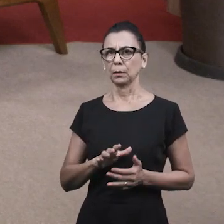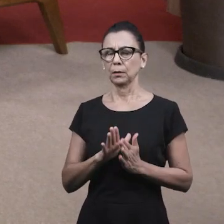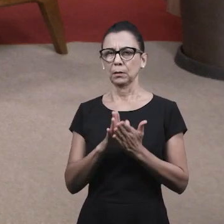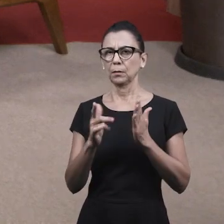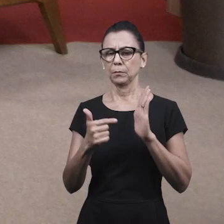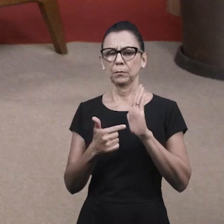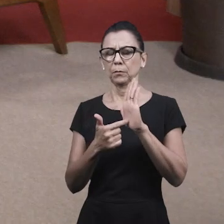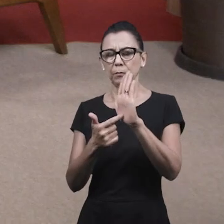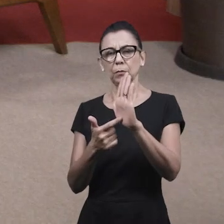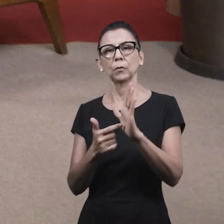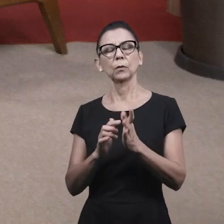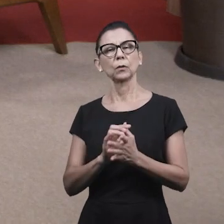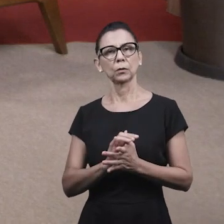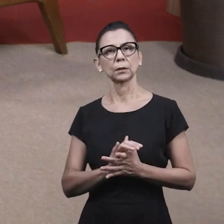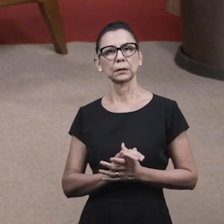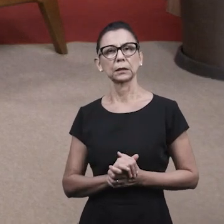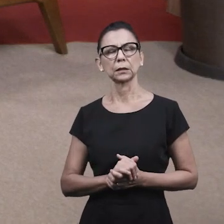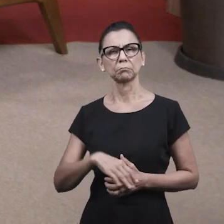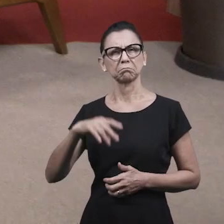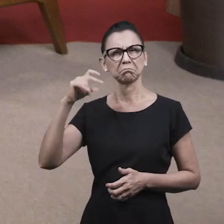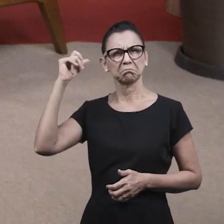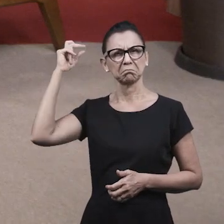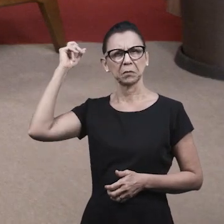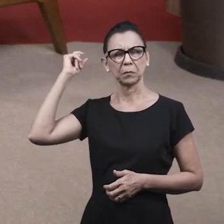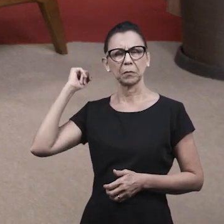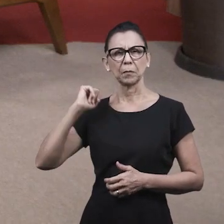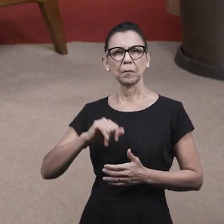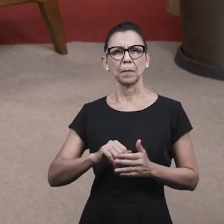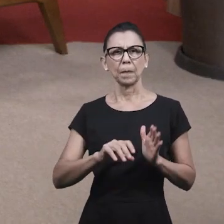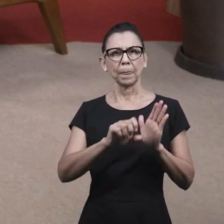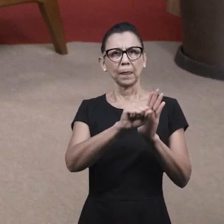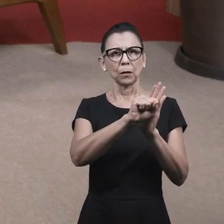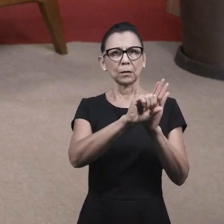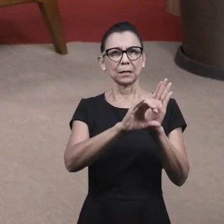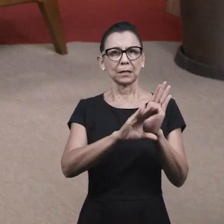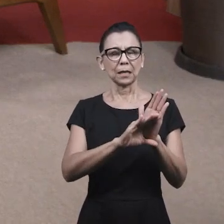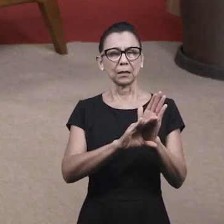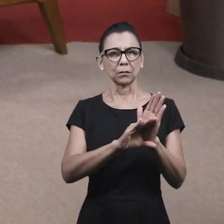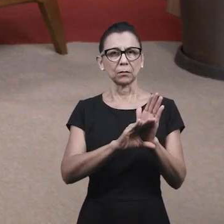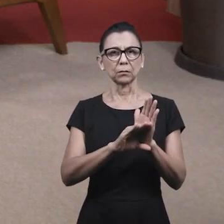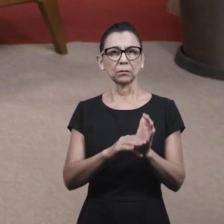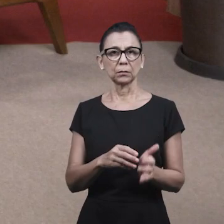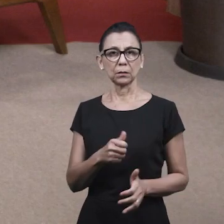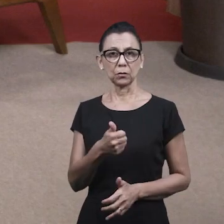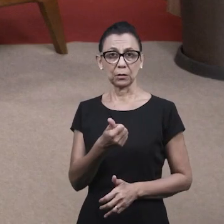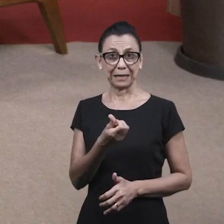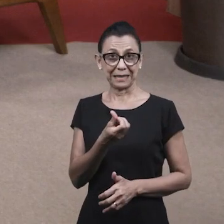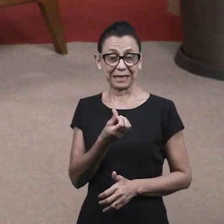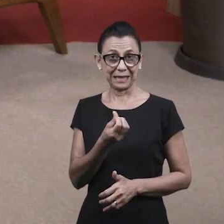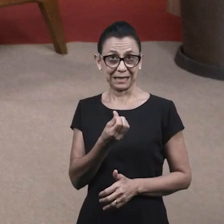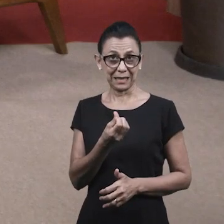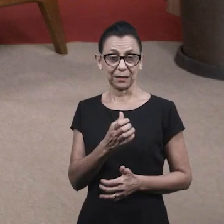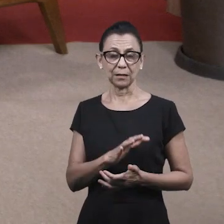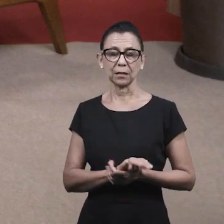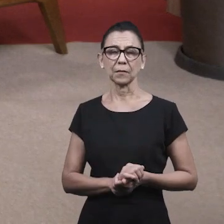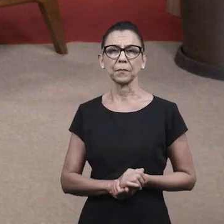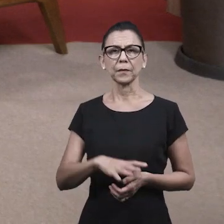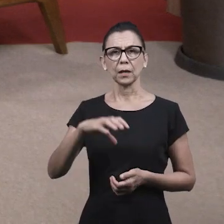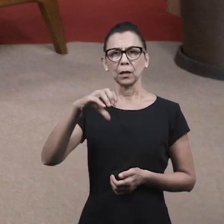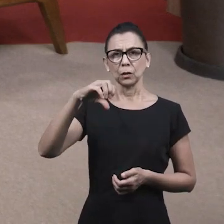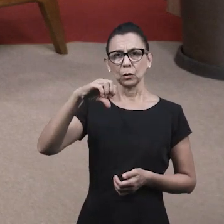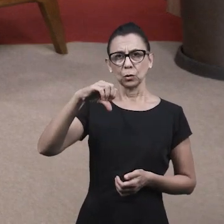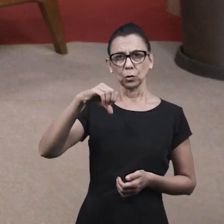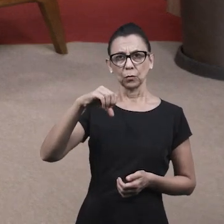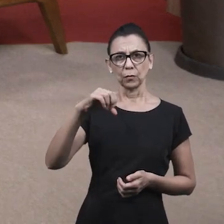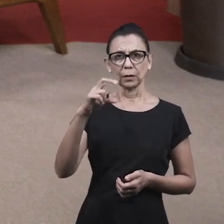de rappeler que cela n'est pas un concept que nous avons créé. Non, c'est un concept biblique qui vient de la parole de Dieu au XVIe